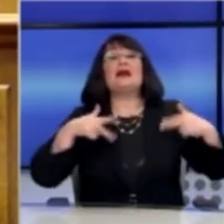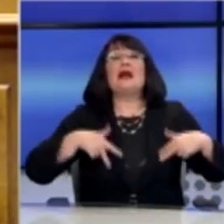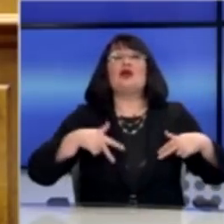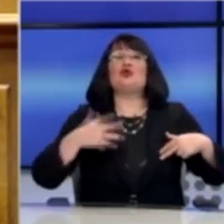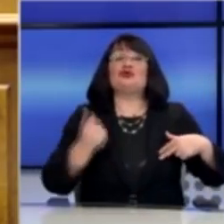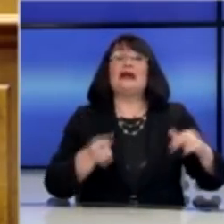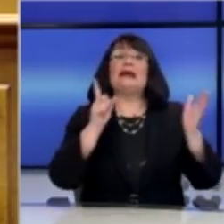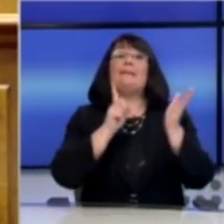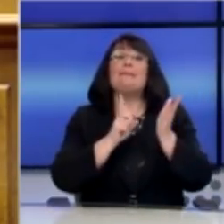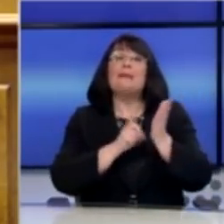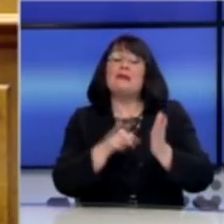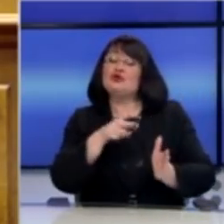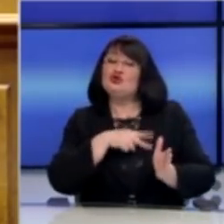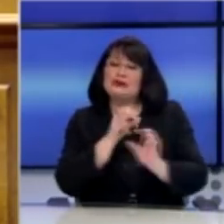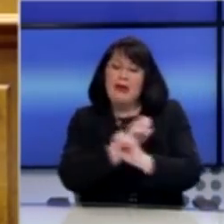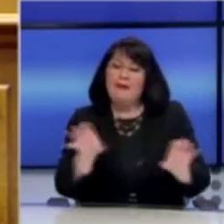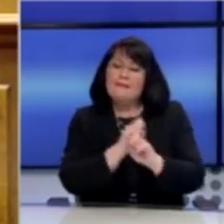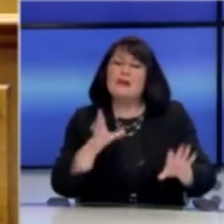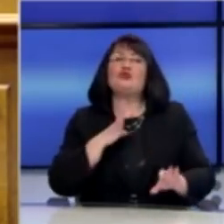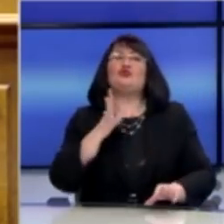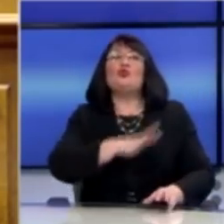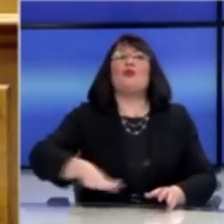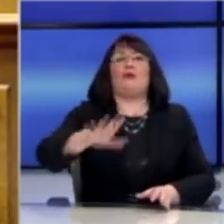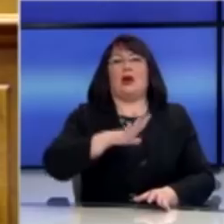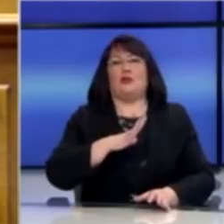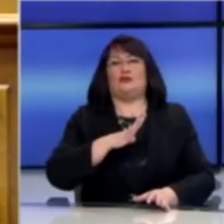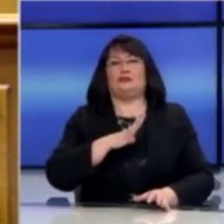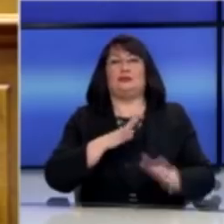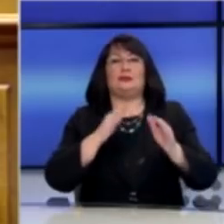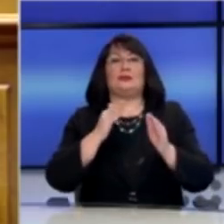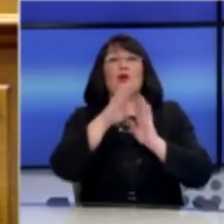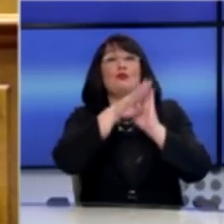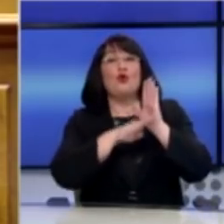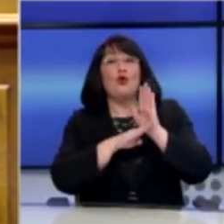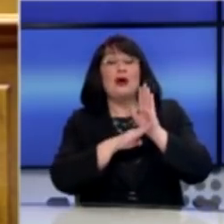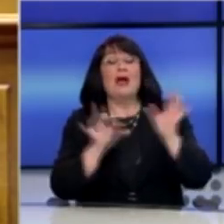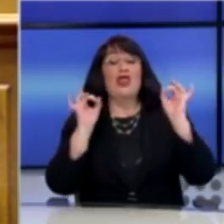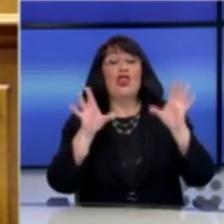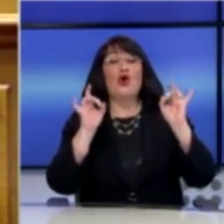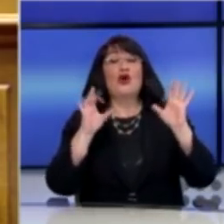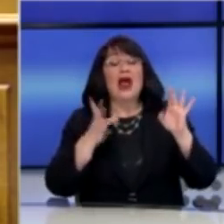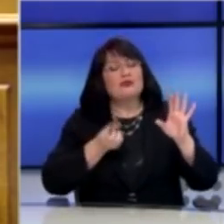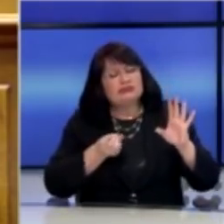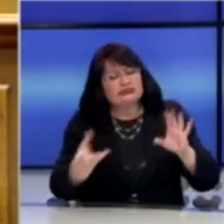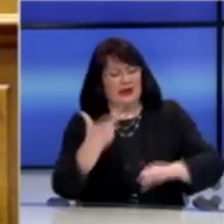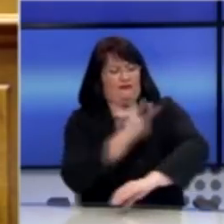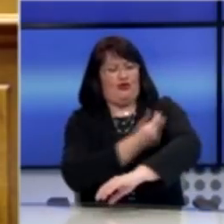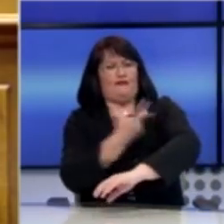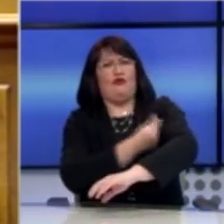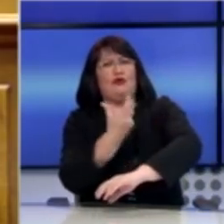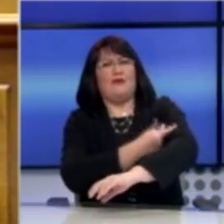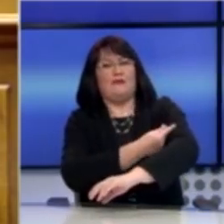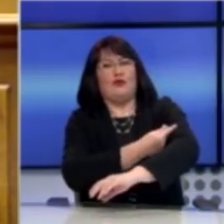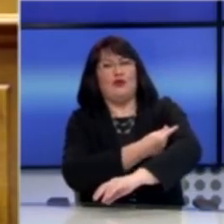κράτους πρέπει να γίνει σωστή ενημέρωση του λαού, να καταρτιστεί ένα πρόγραμμα μαζικού και δωρεάν εμβολιασμού με όλα